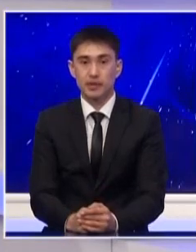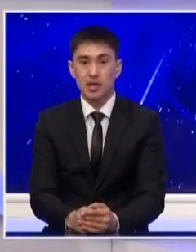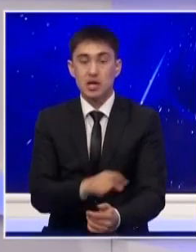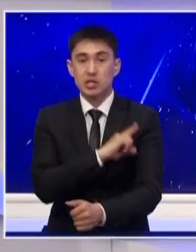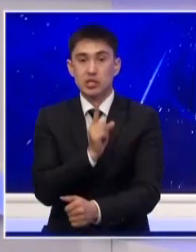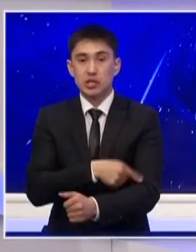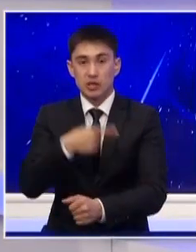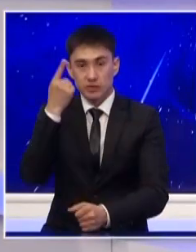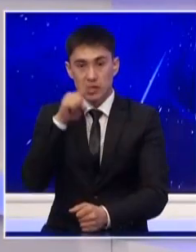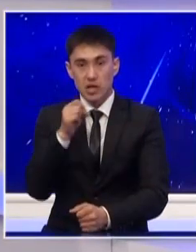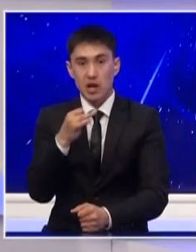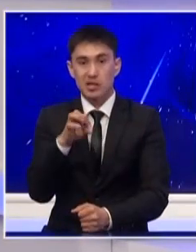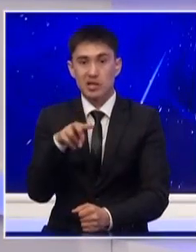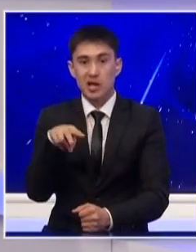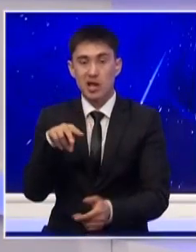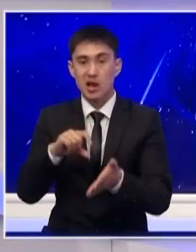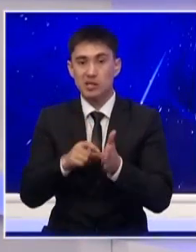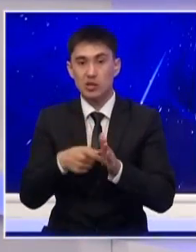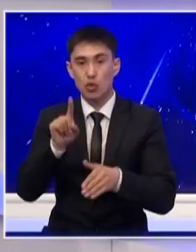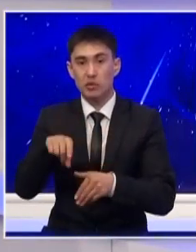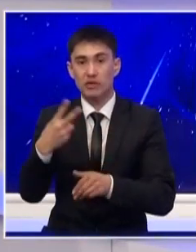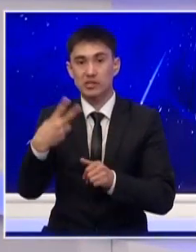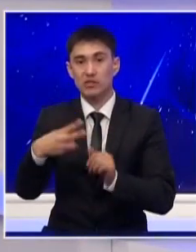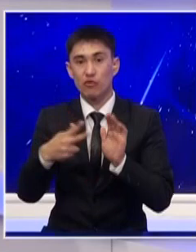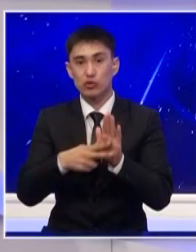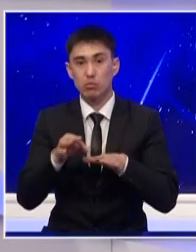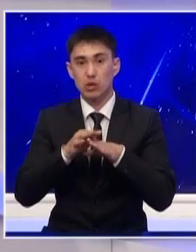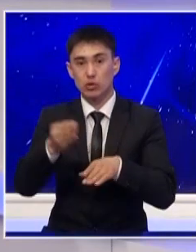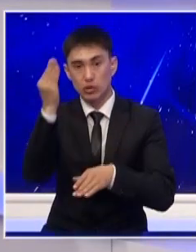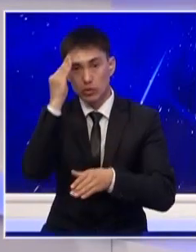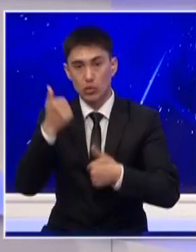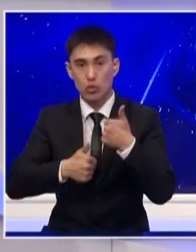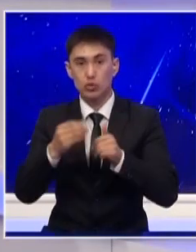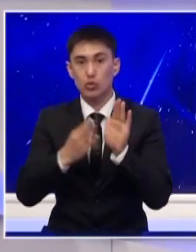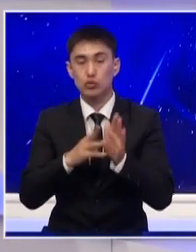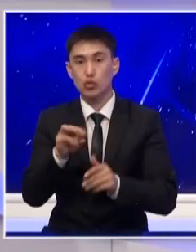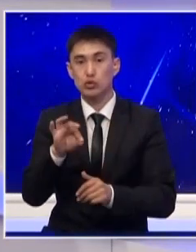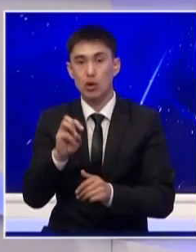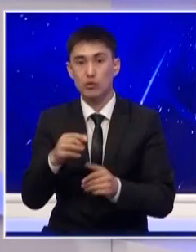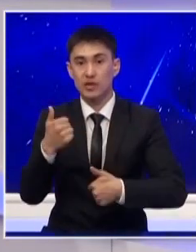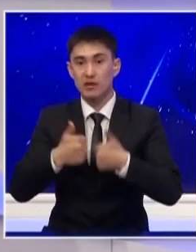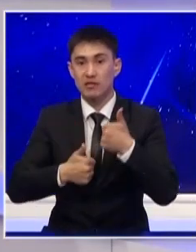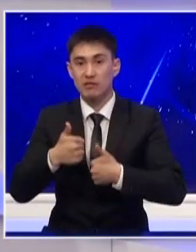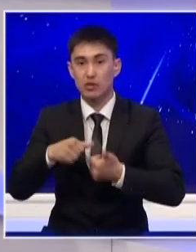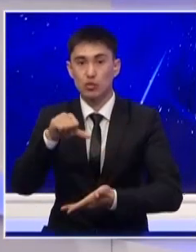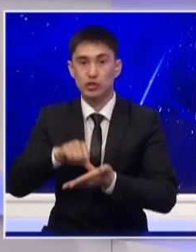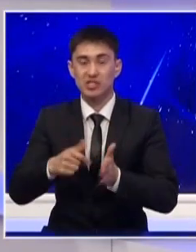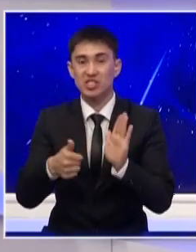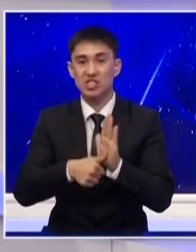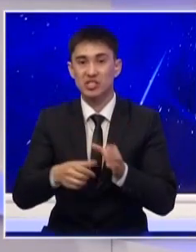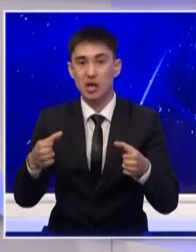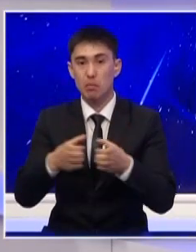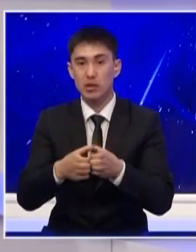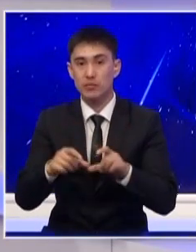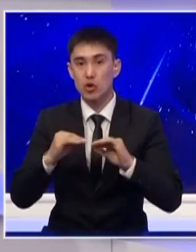«Сила в знании». В IT-лицее номер 28 прошел интеллектуальный конкурс «Тогыз тосқауыл». В соревнованиях приняли участие